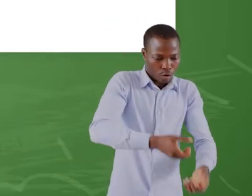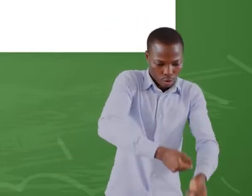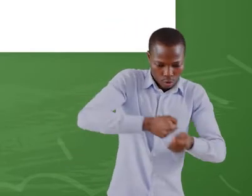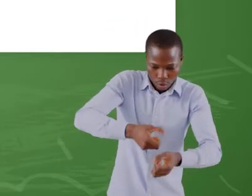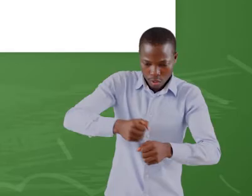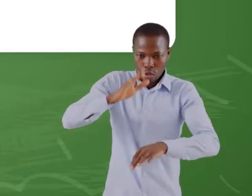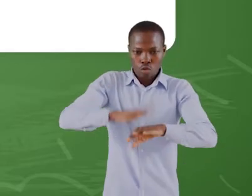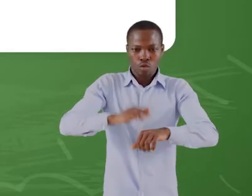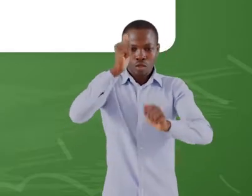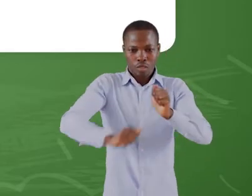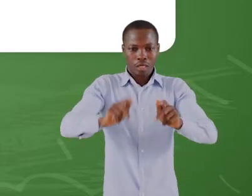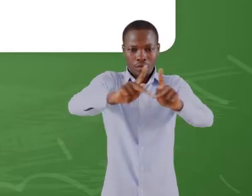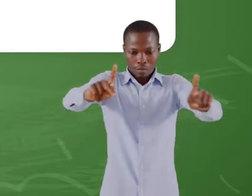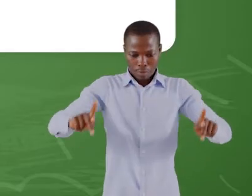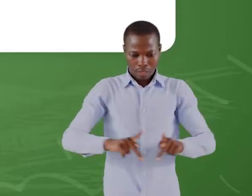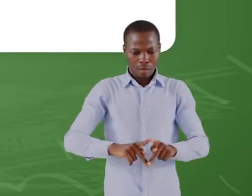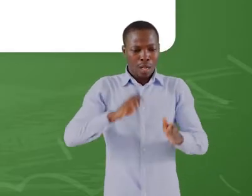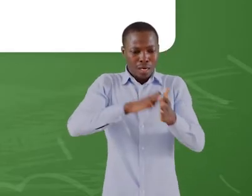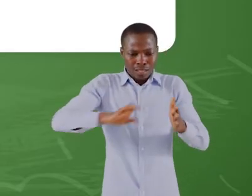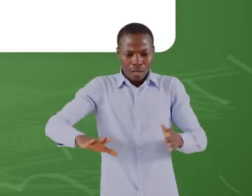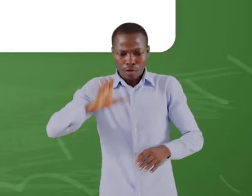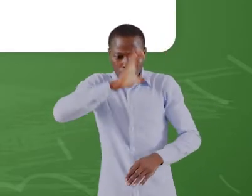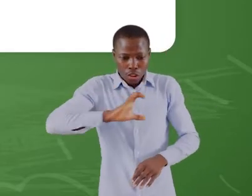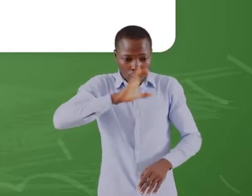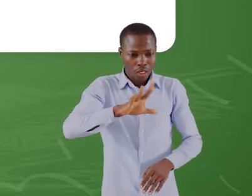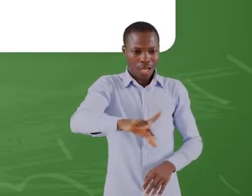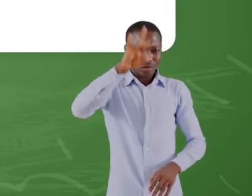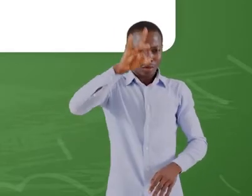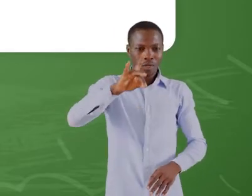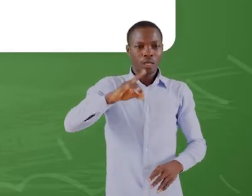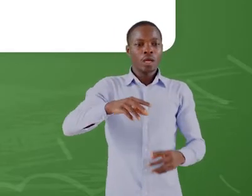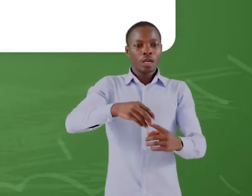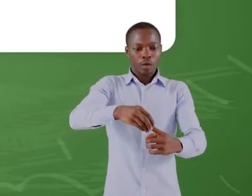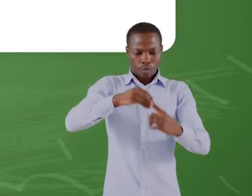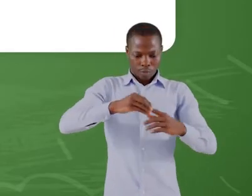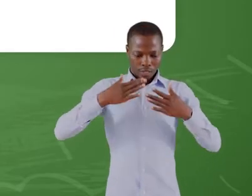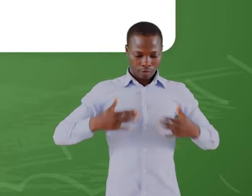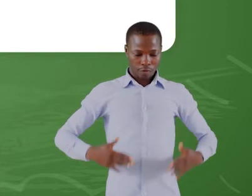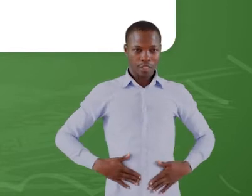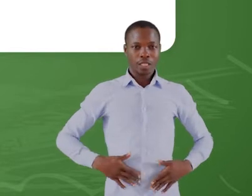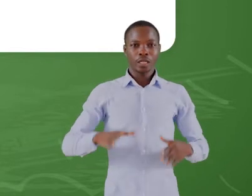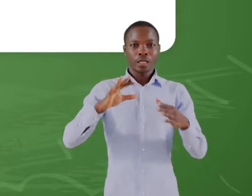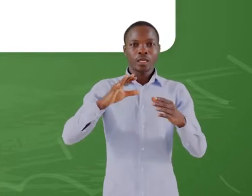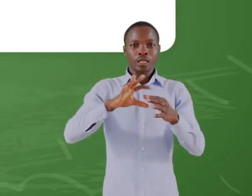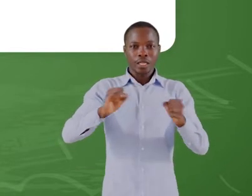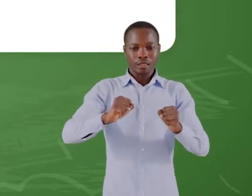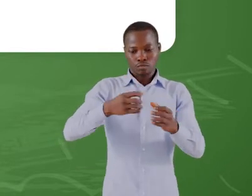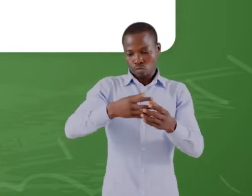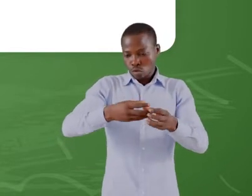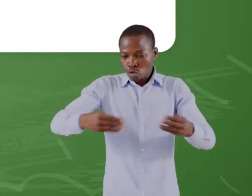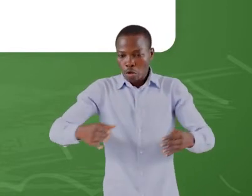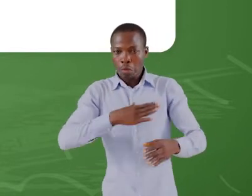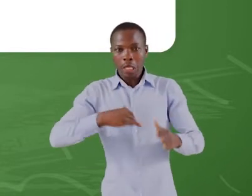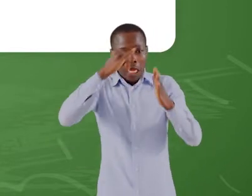récoltés sur chaque parcelle, les élèves cherchent à déterminer les propriétés physiques des sols et